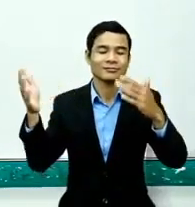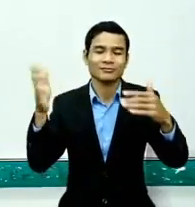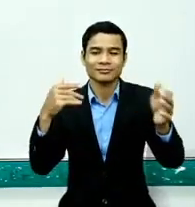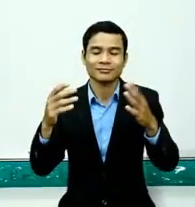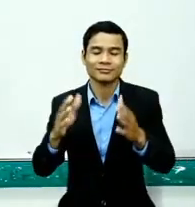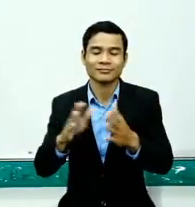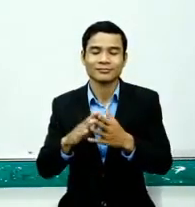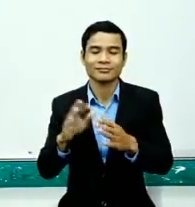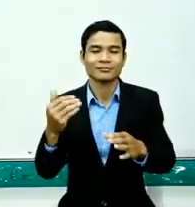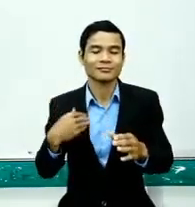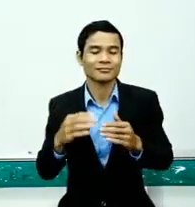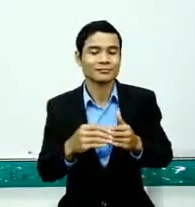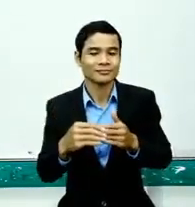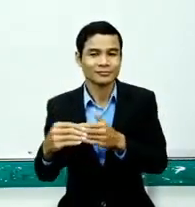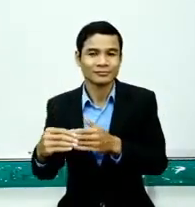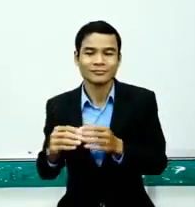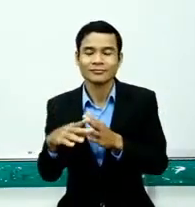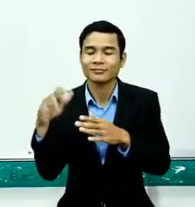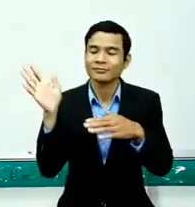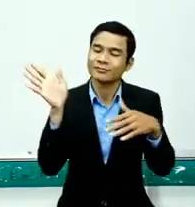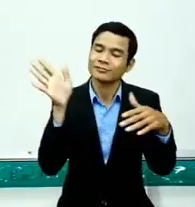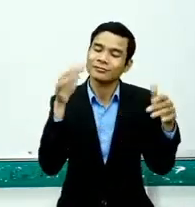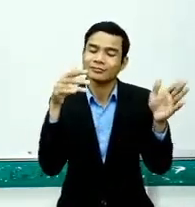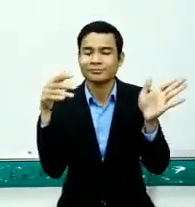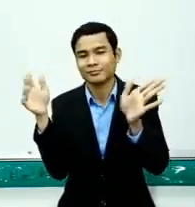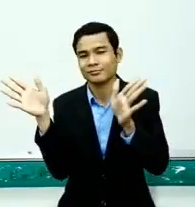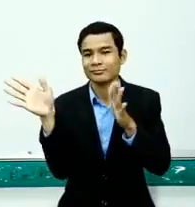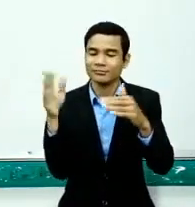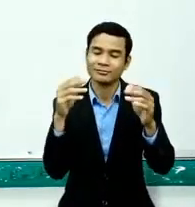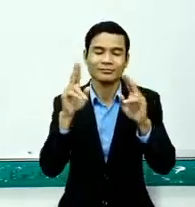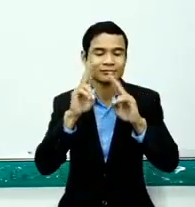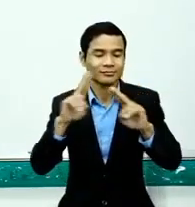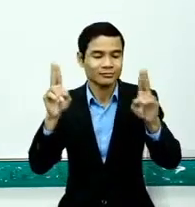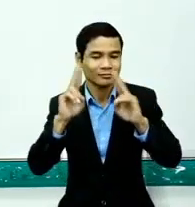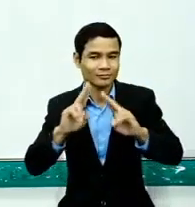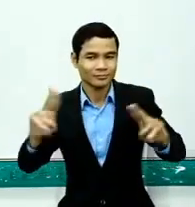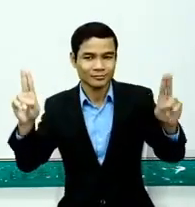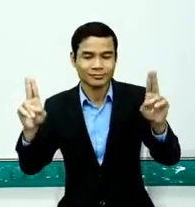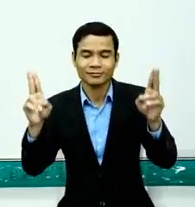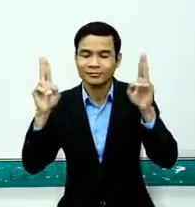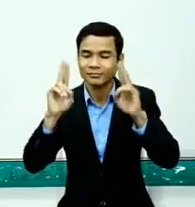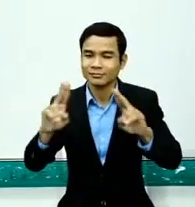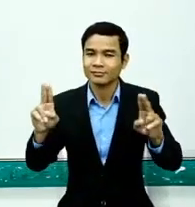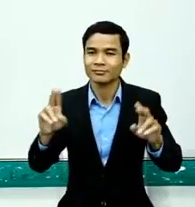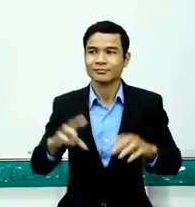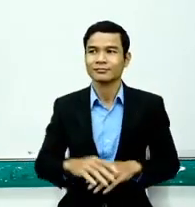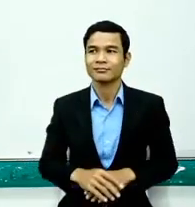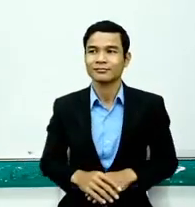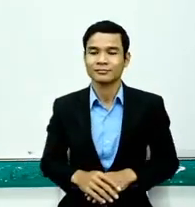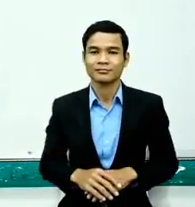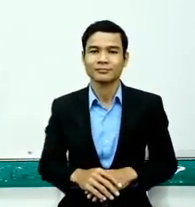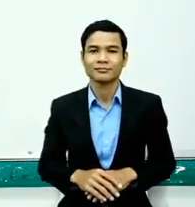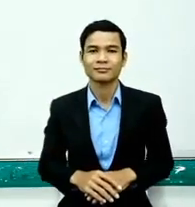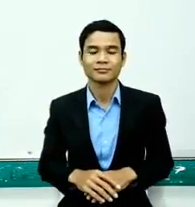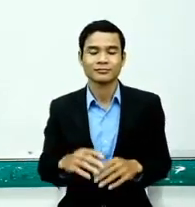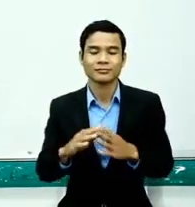ហើយនាំគ្នារេរាំអើងអើងអើងអើយ